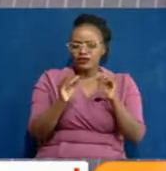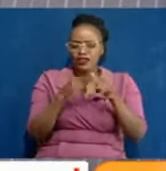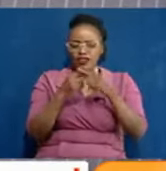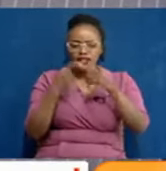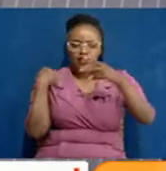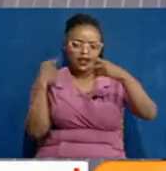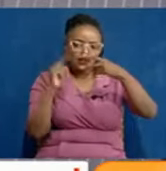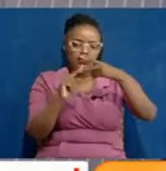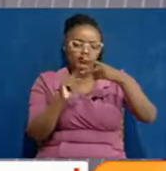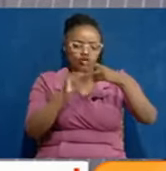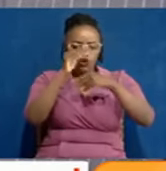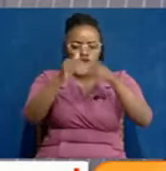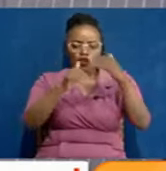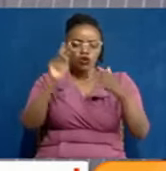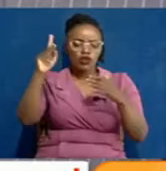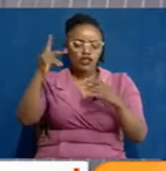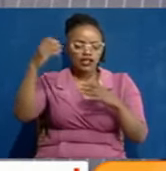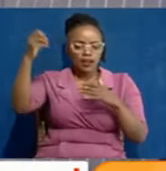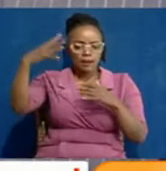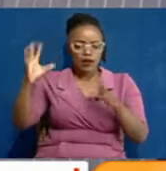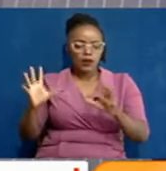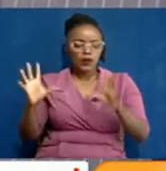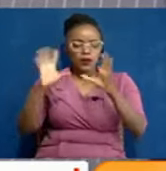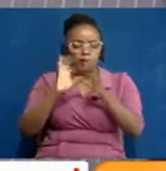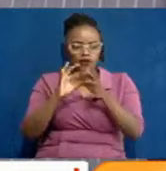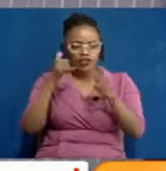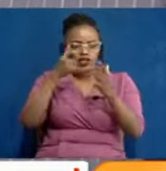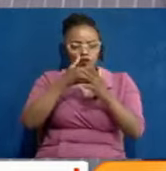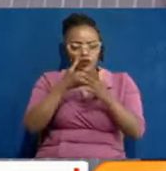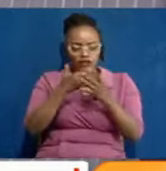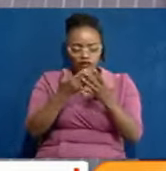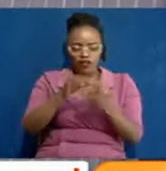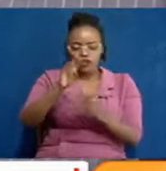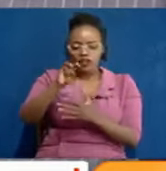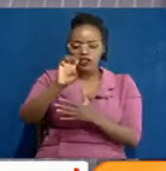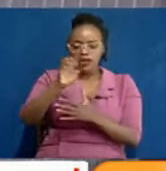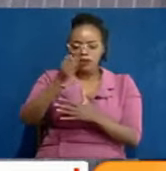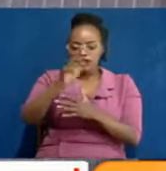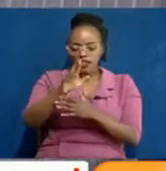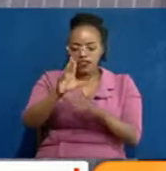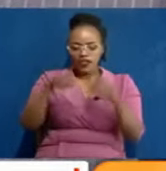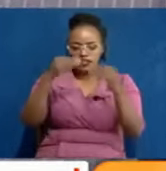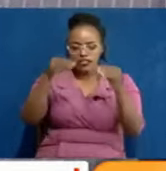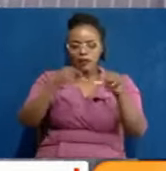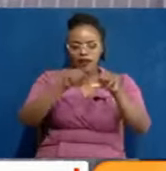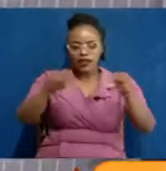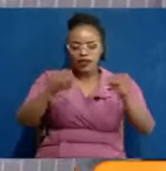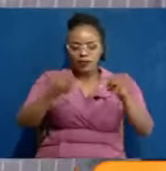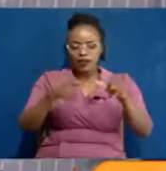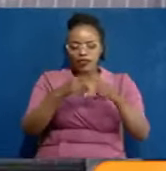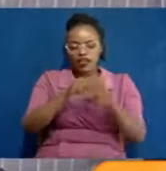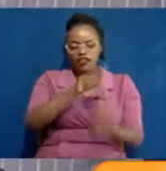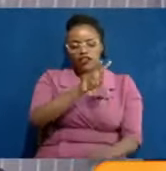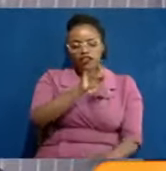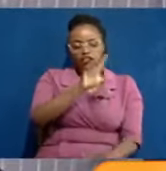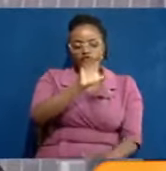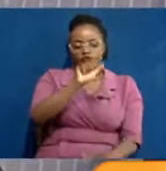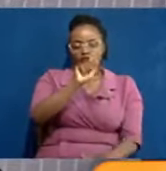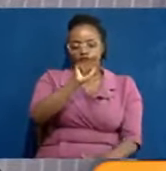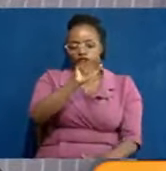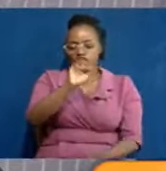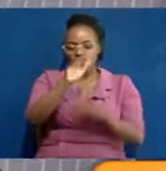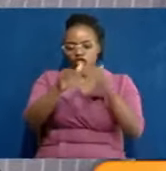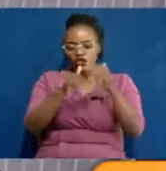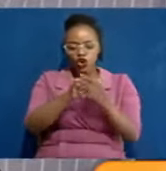two, all Kenya Power installations, including the meter, supply cable, earthing, low voltage and high tension